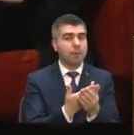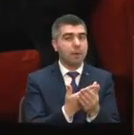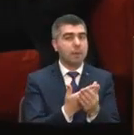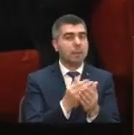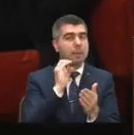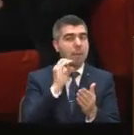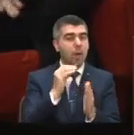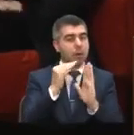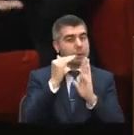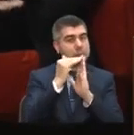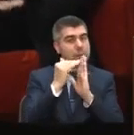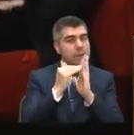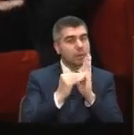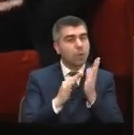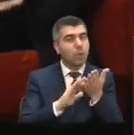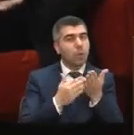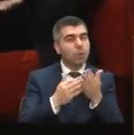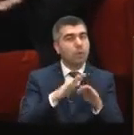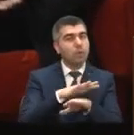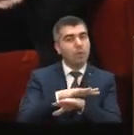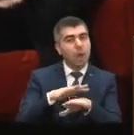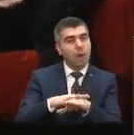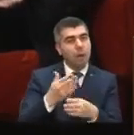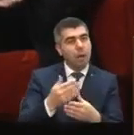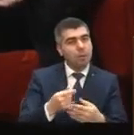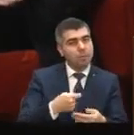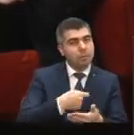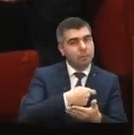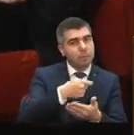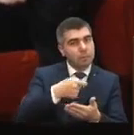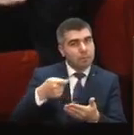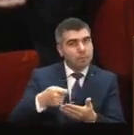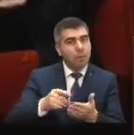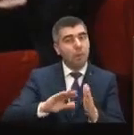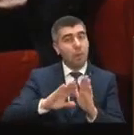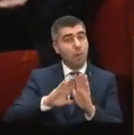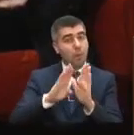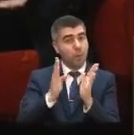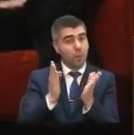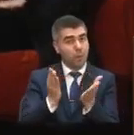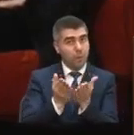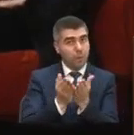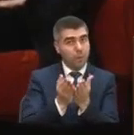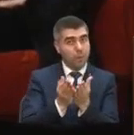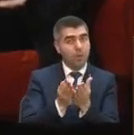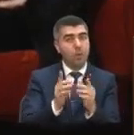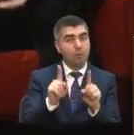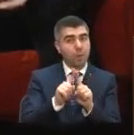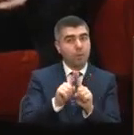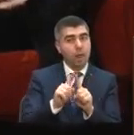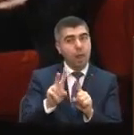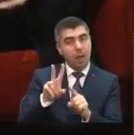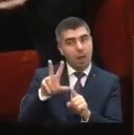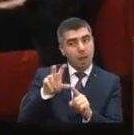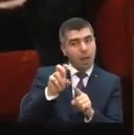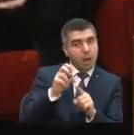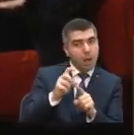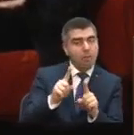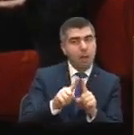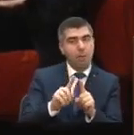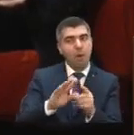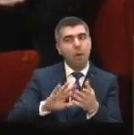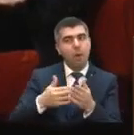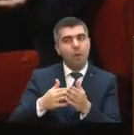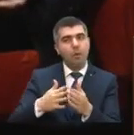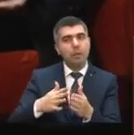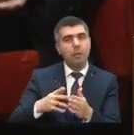على أساس أنه يكون هذا التحول. من ناحية العامة تنديروا دراسات ديال القرب باش نعرفوا شنو هي الاحتياجات ديال كل